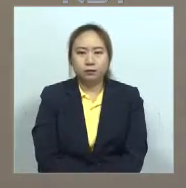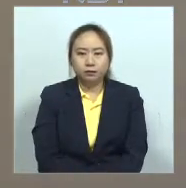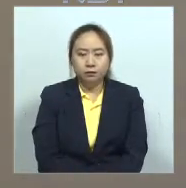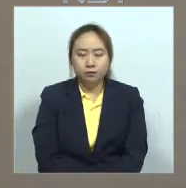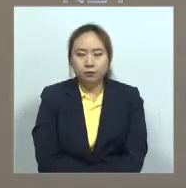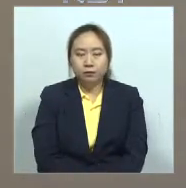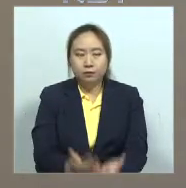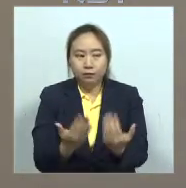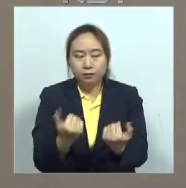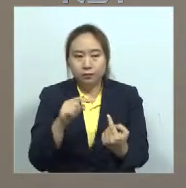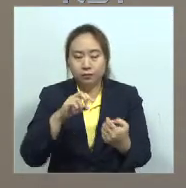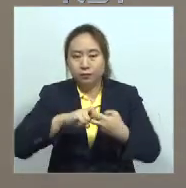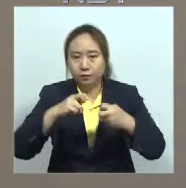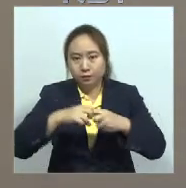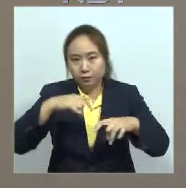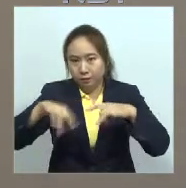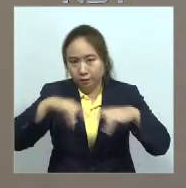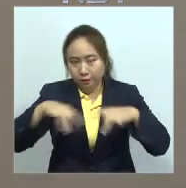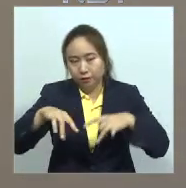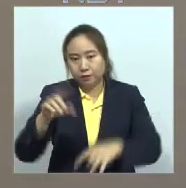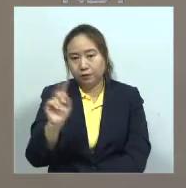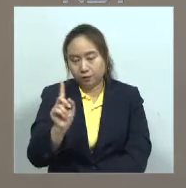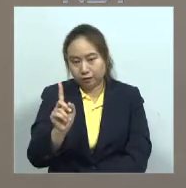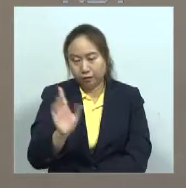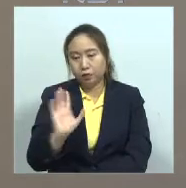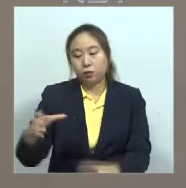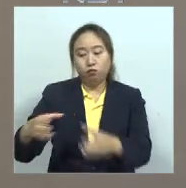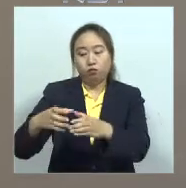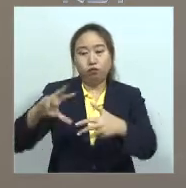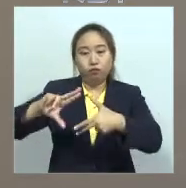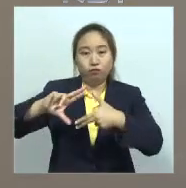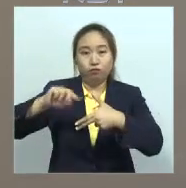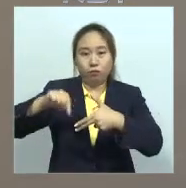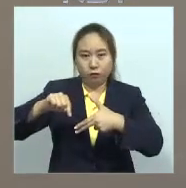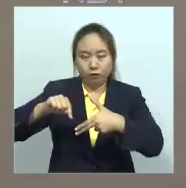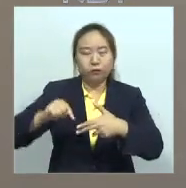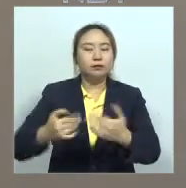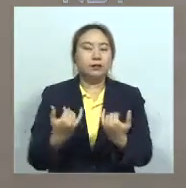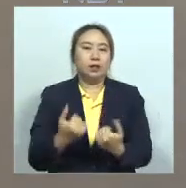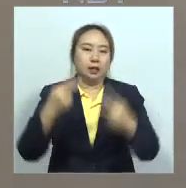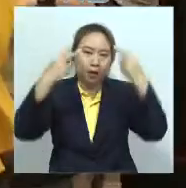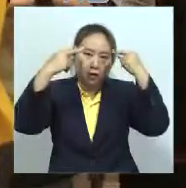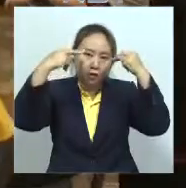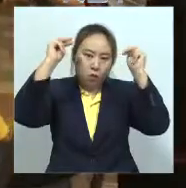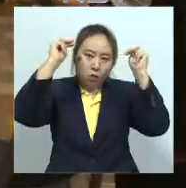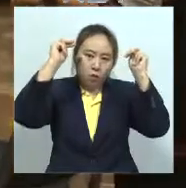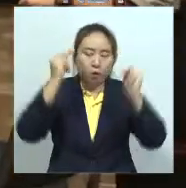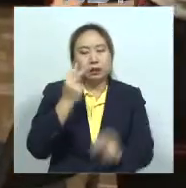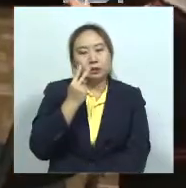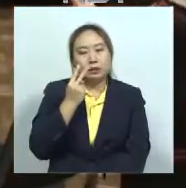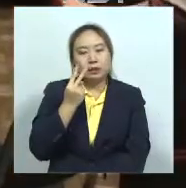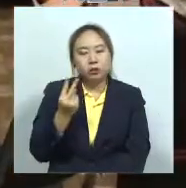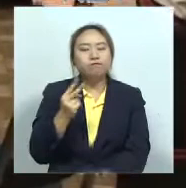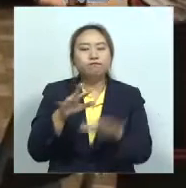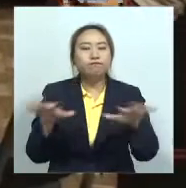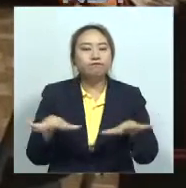ส่วนเรื่องความขัดแย้งที่เกิดขึ้นภายในพรรคพลังประชารัฐนะคะเรื่องนี้ท่านนายกรัฐมนตรีก็มองว่าเป็นเรื่